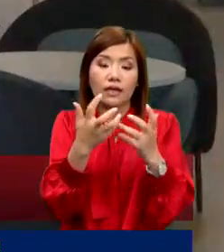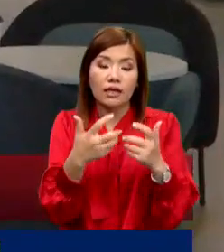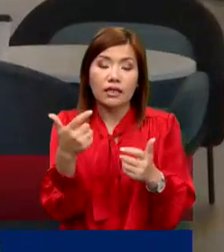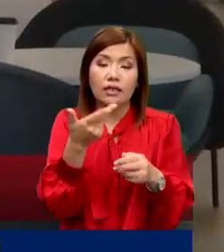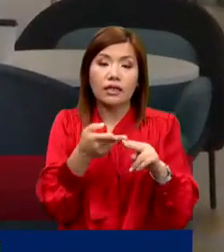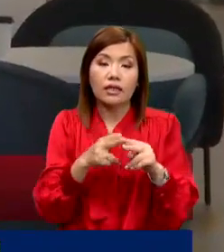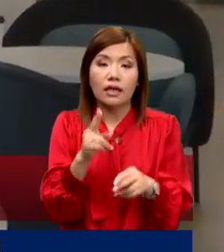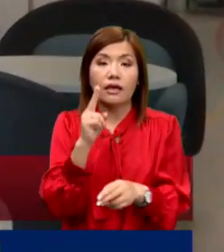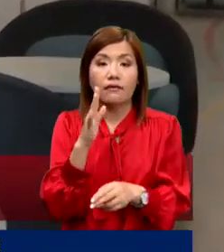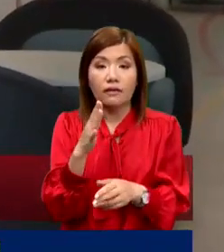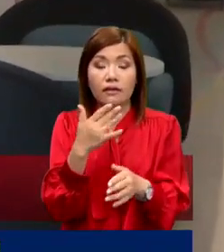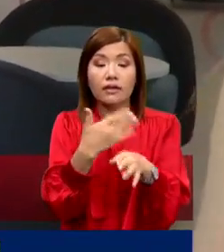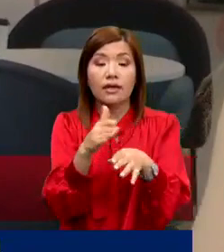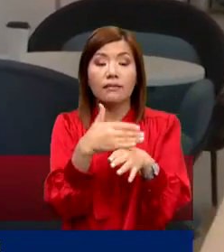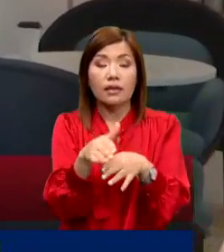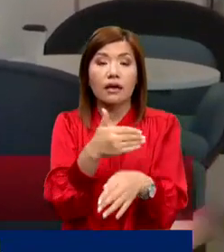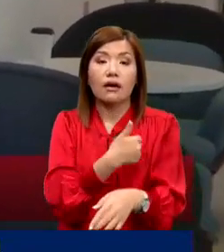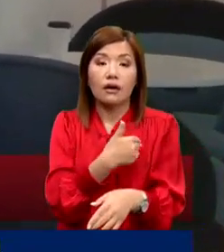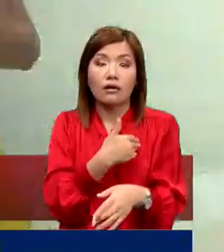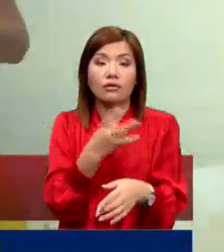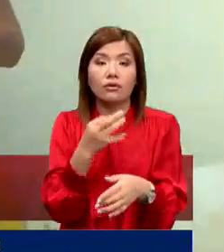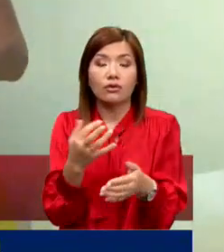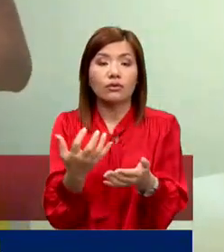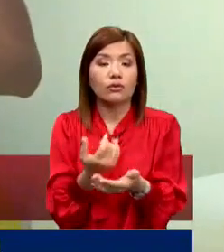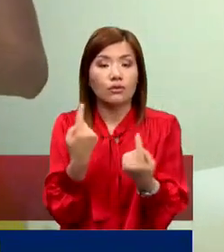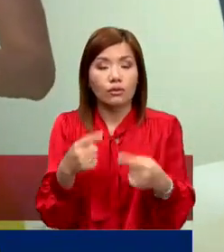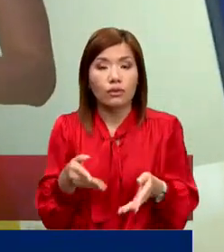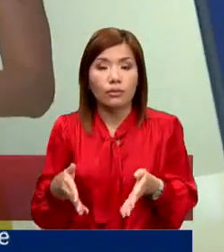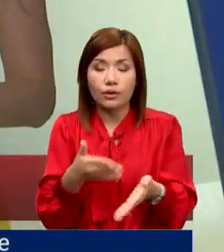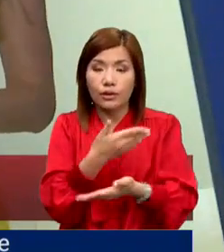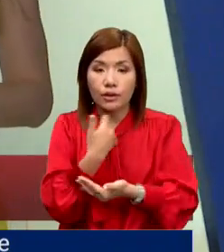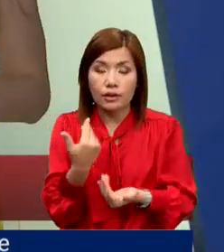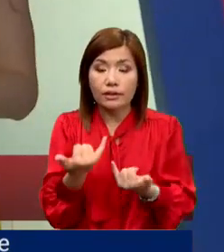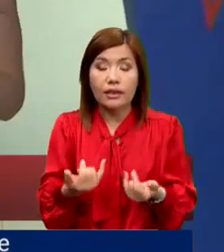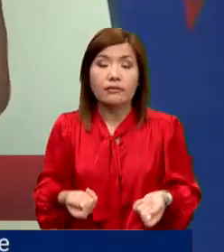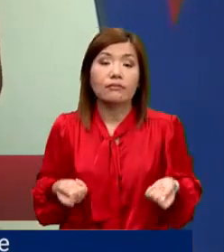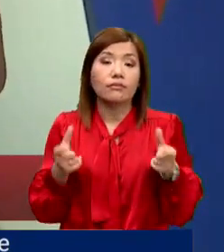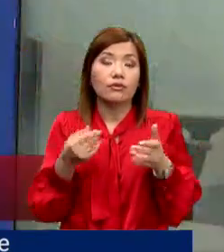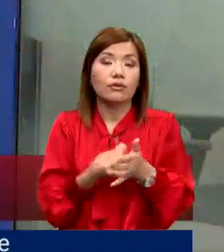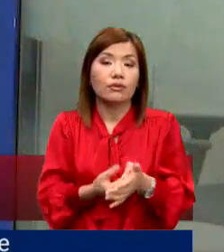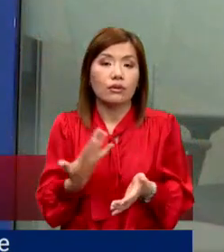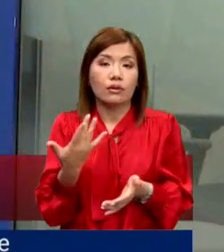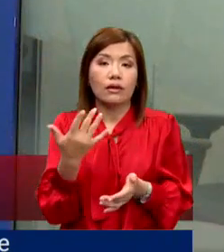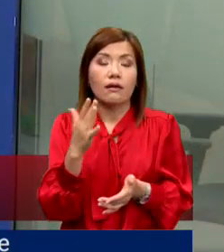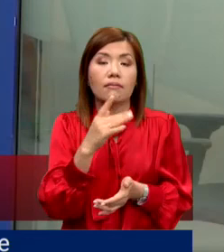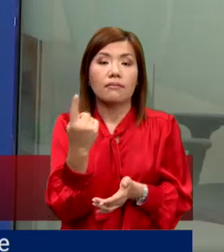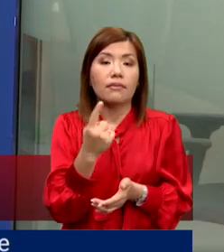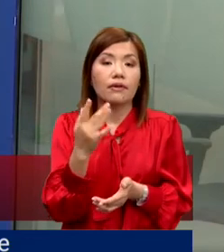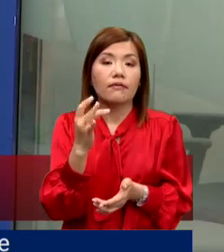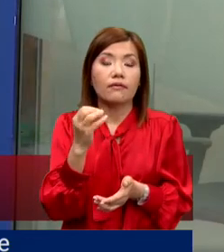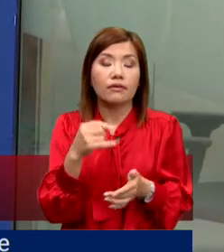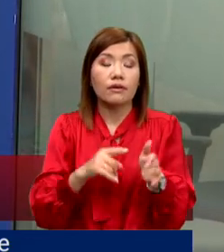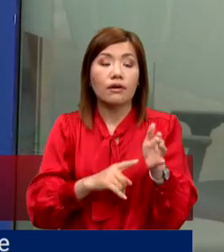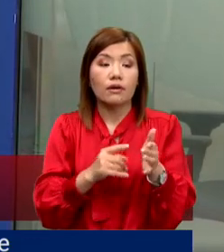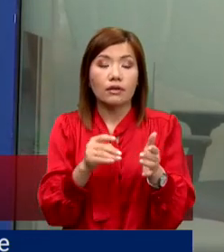ретінде баспананы ипотекаға сатып алудан басқа амалы жоқ. Алайда қазіргі қымбатшылықта алғашқы жарна жинаудың өзі қиын. Үй